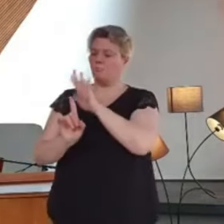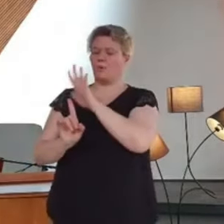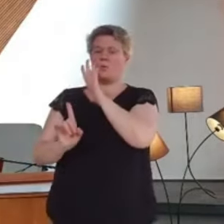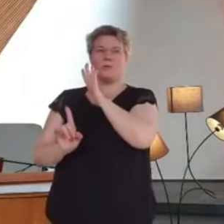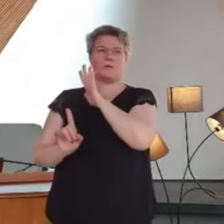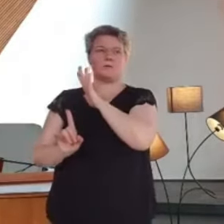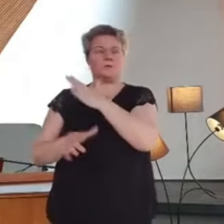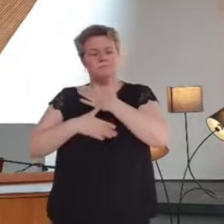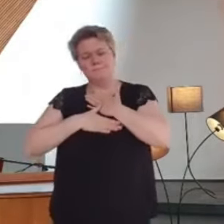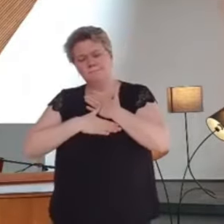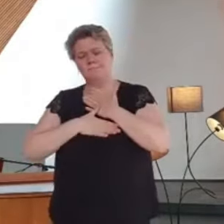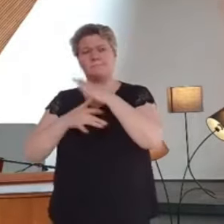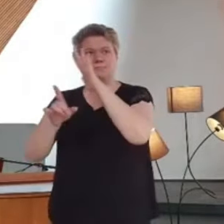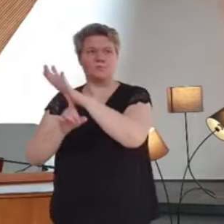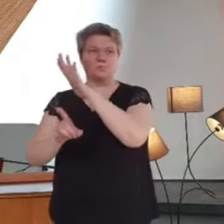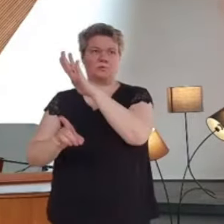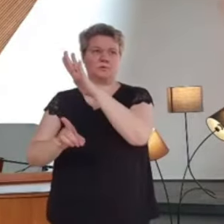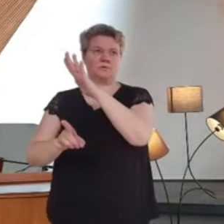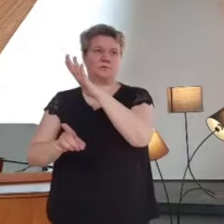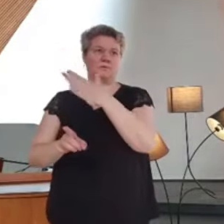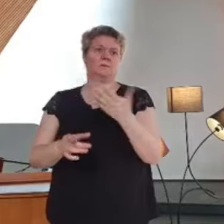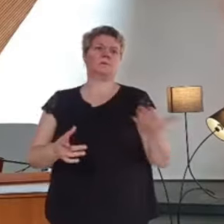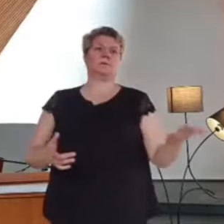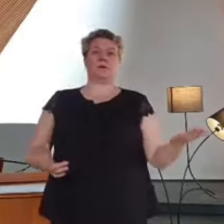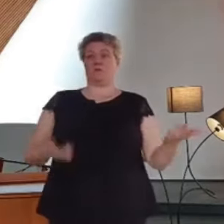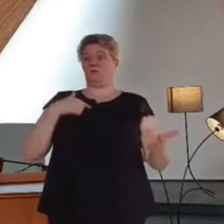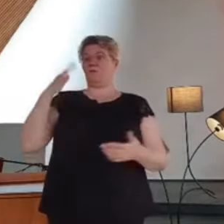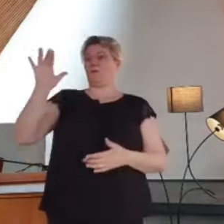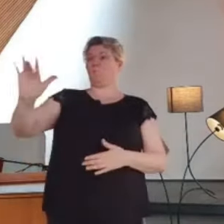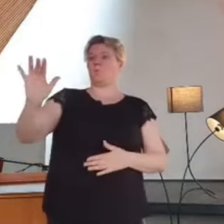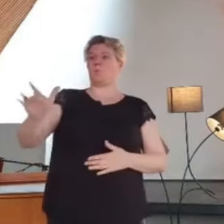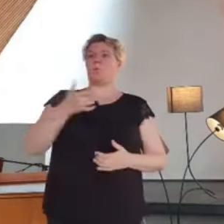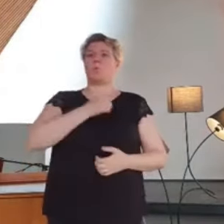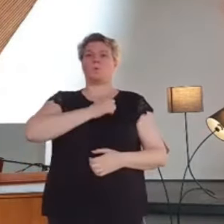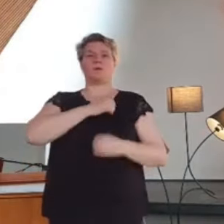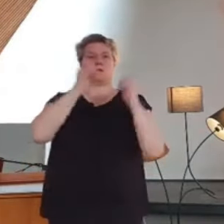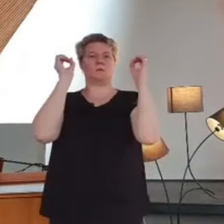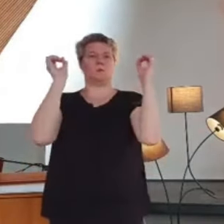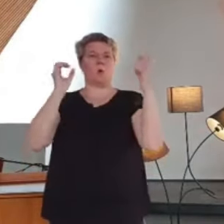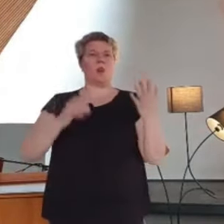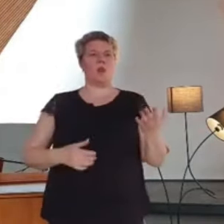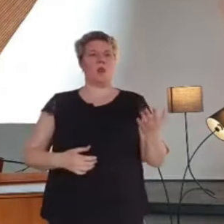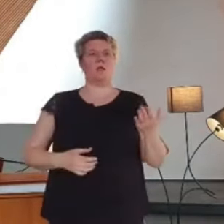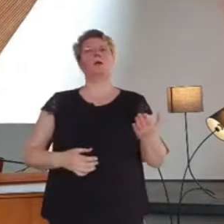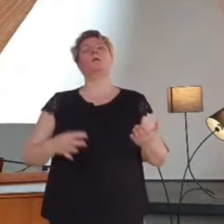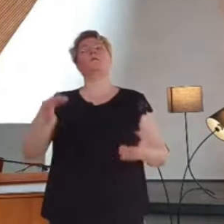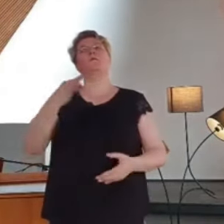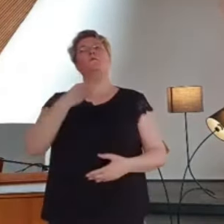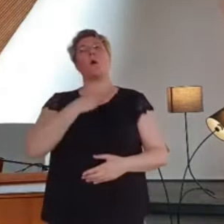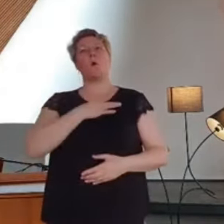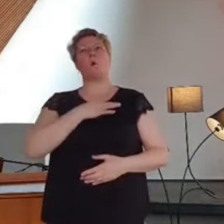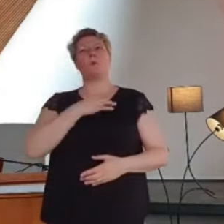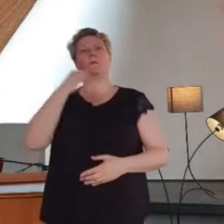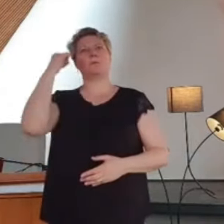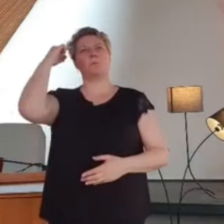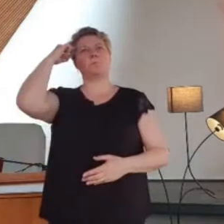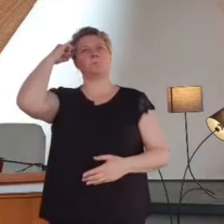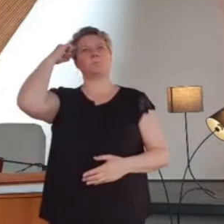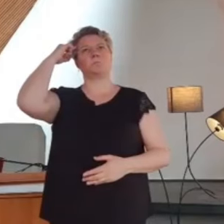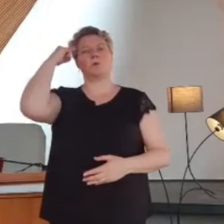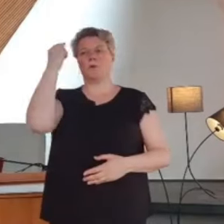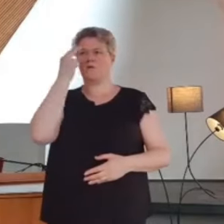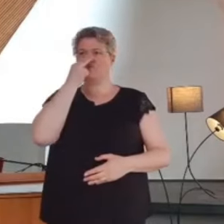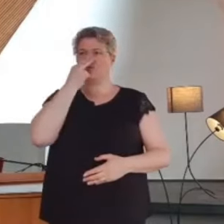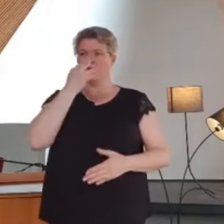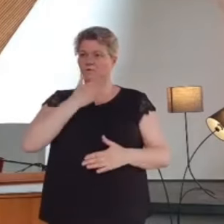seines Mitgefühls. Und ich finde schon, dass das eine ernst gemeinte und eine gute Frage an uns heute ist,